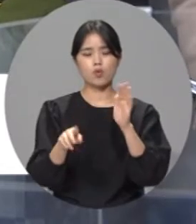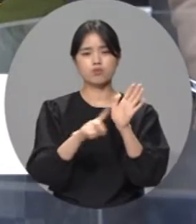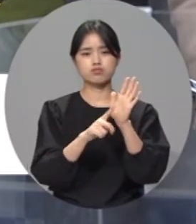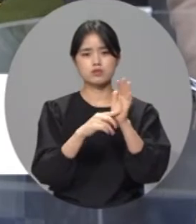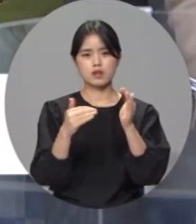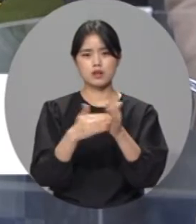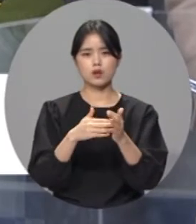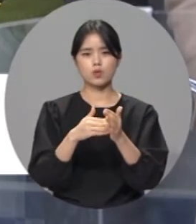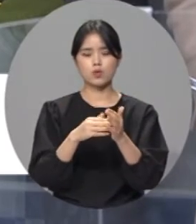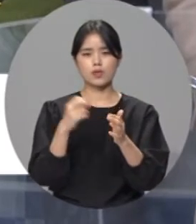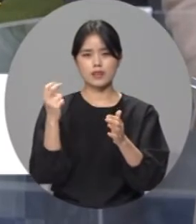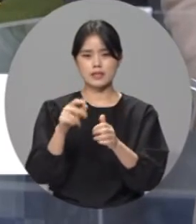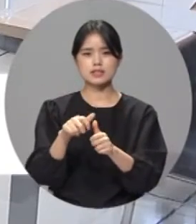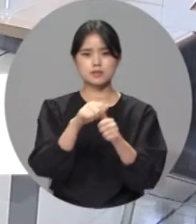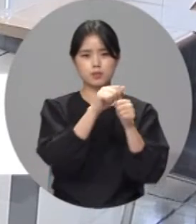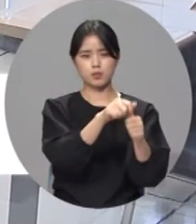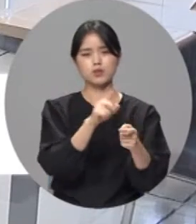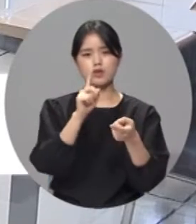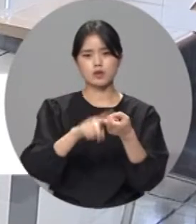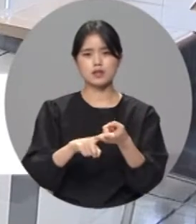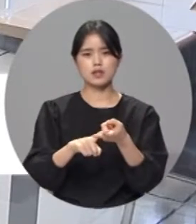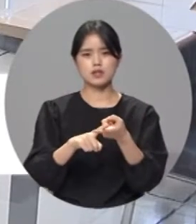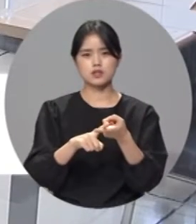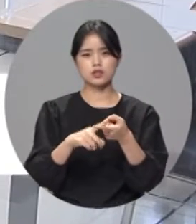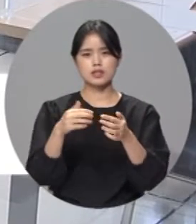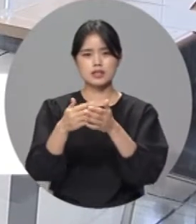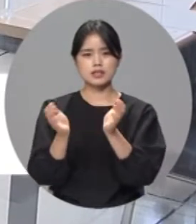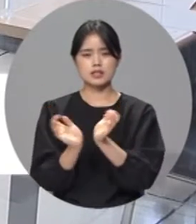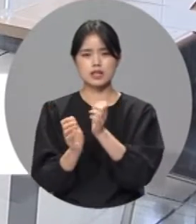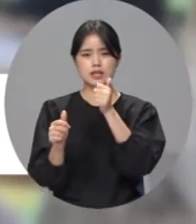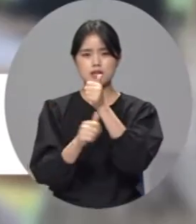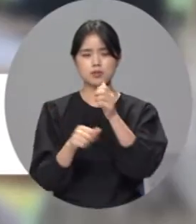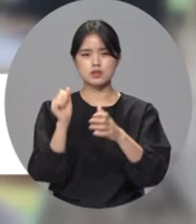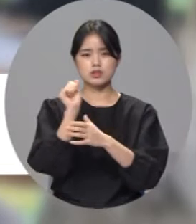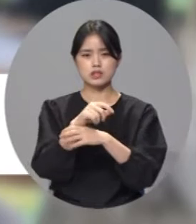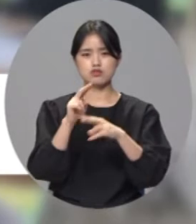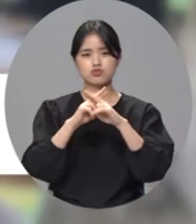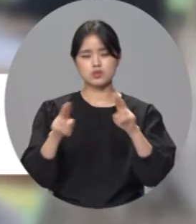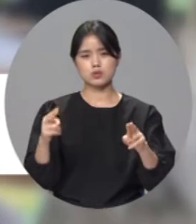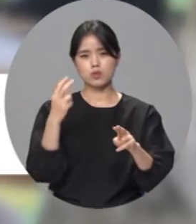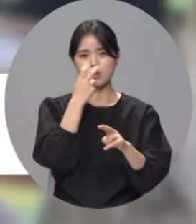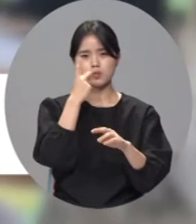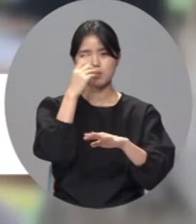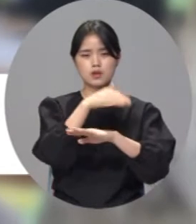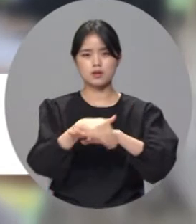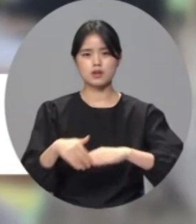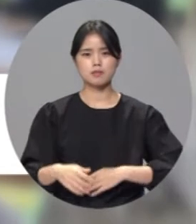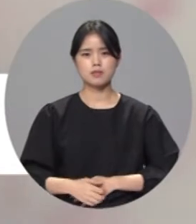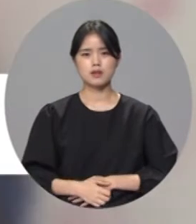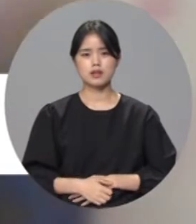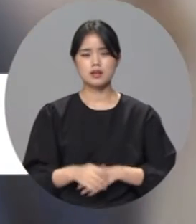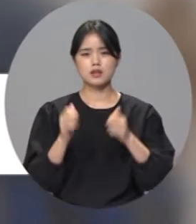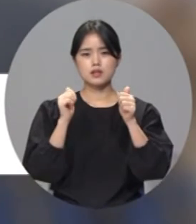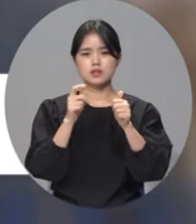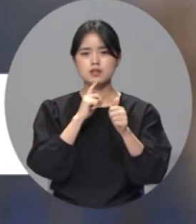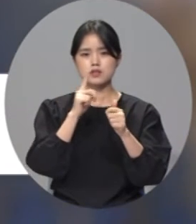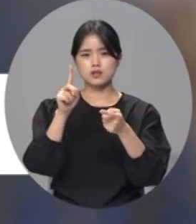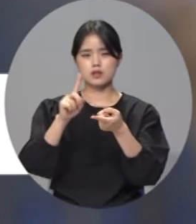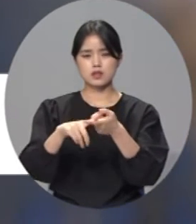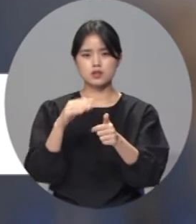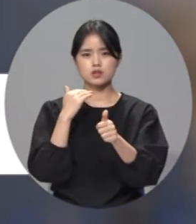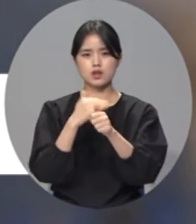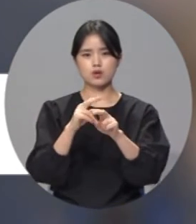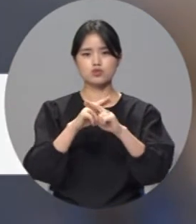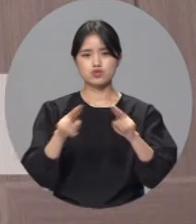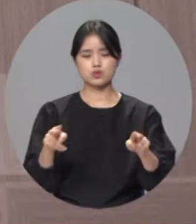했고 복지과 관련한 행정지도 및 제단이 먼 승인 취소를 검토할 예정입니다 소청심사 위는 해구